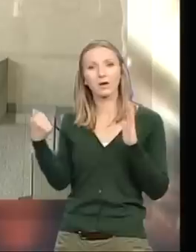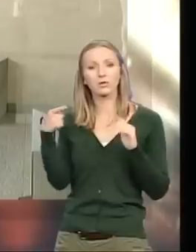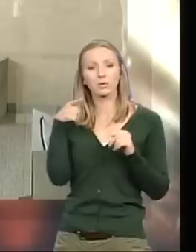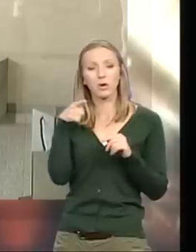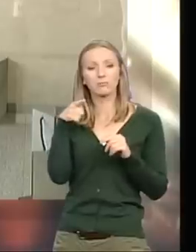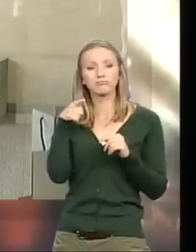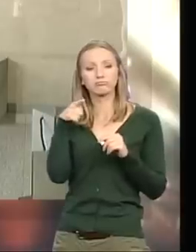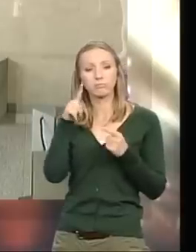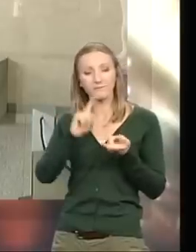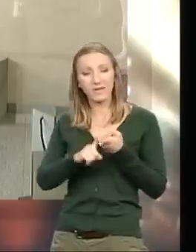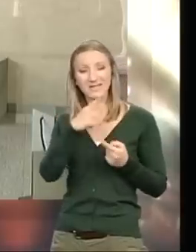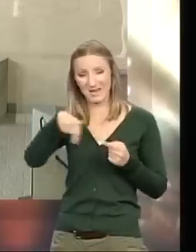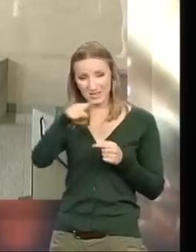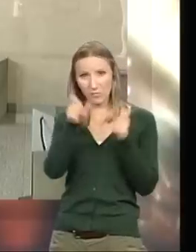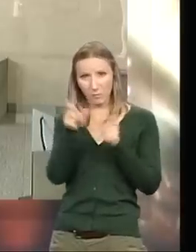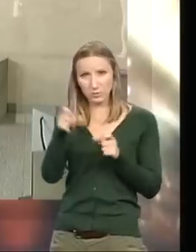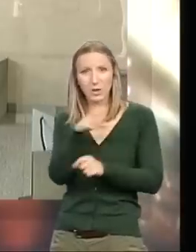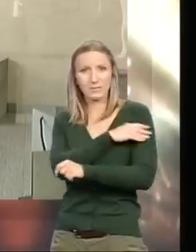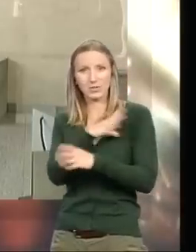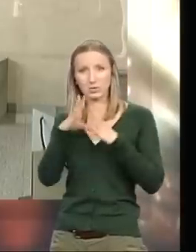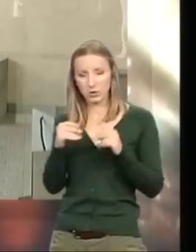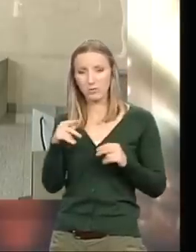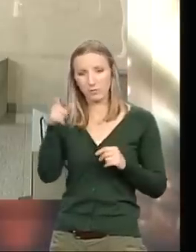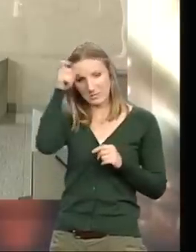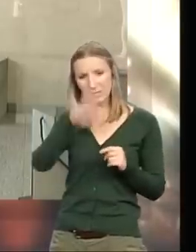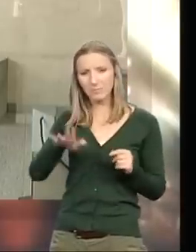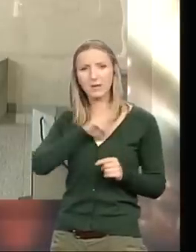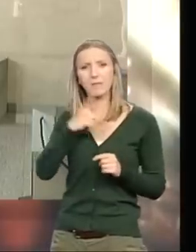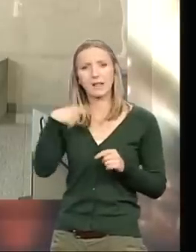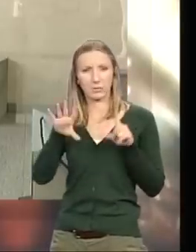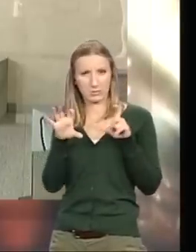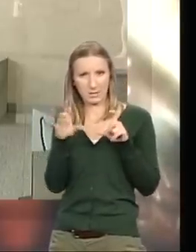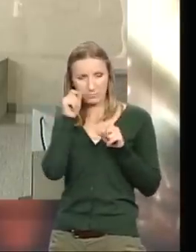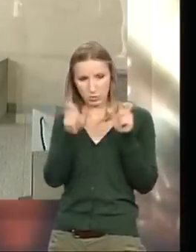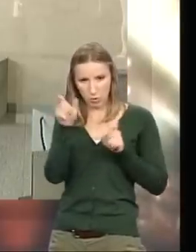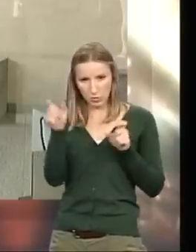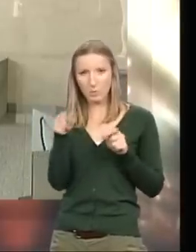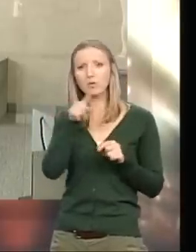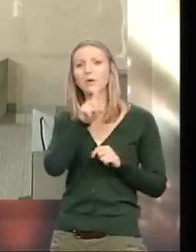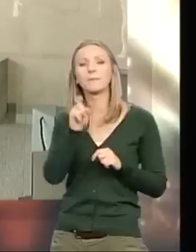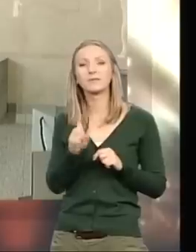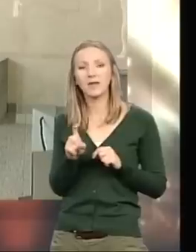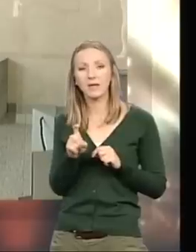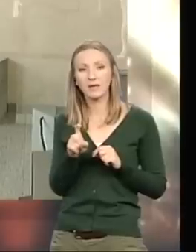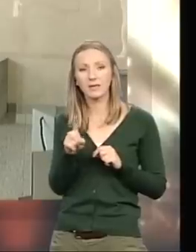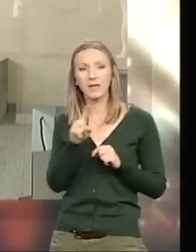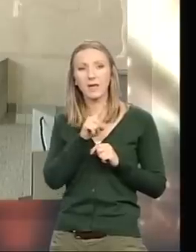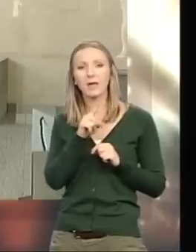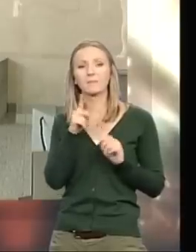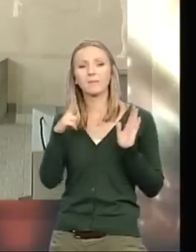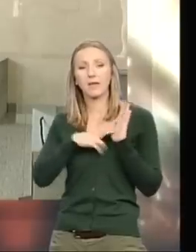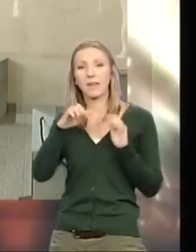populaciju ljudi sa mišićnim distrofijama, kojih u Srbiji ima oko 1700, a to je pitanje neinvazivne